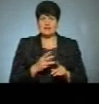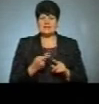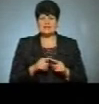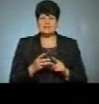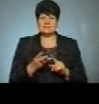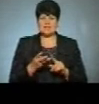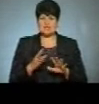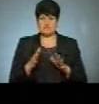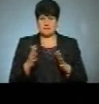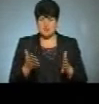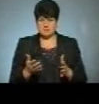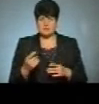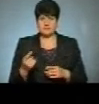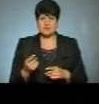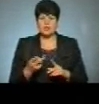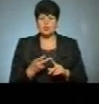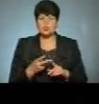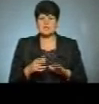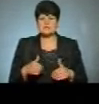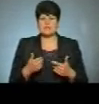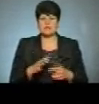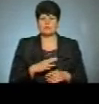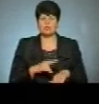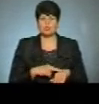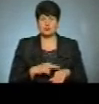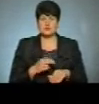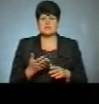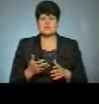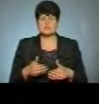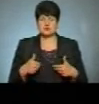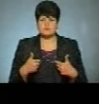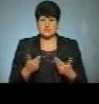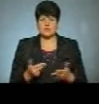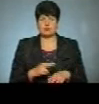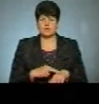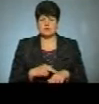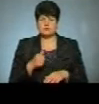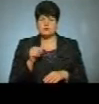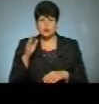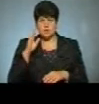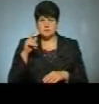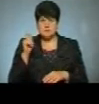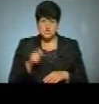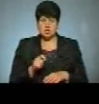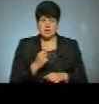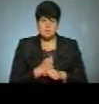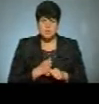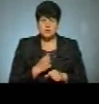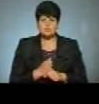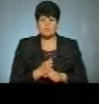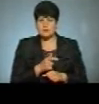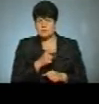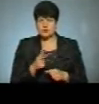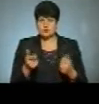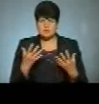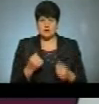випадок. Друге звернення було до поліції, знову ми звертались до поліції. Хлопці вчора приїжджали, працювали на протязі цілого дня,